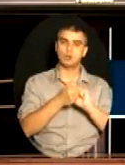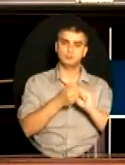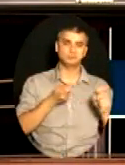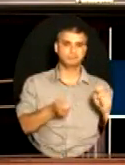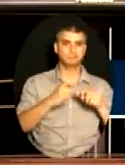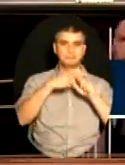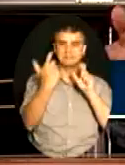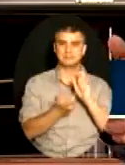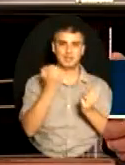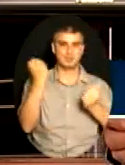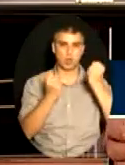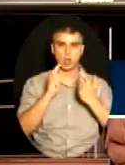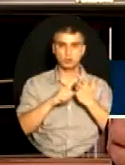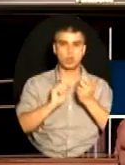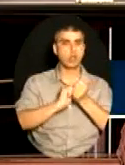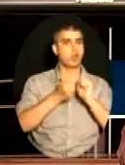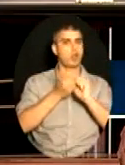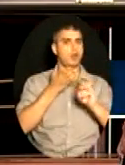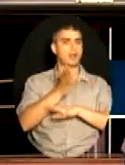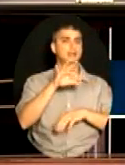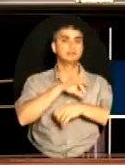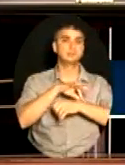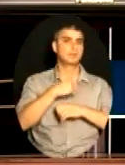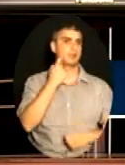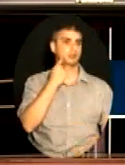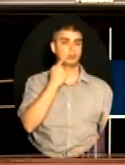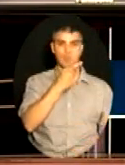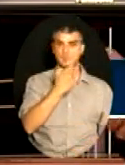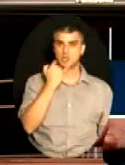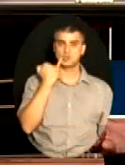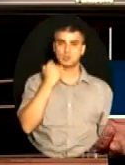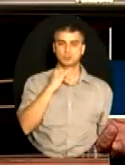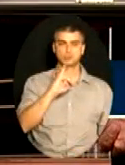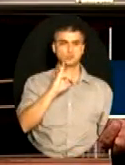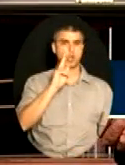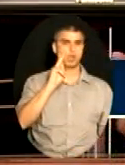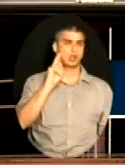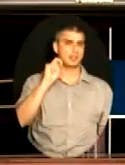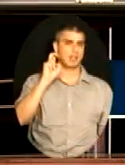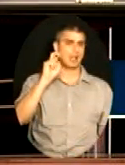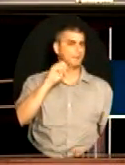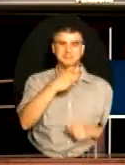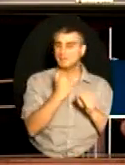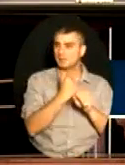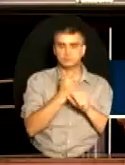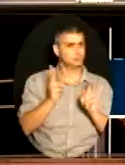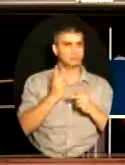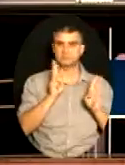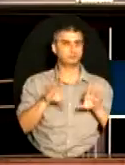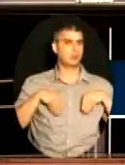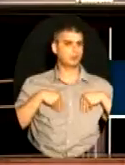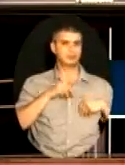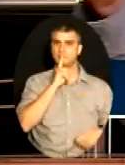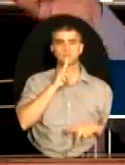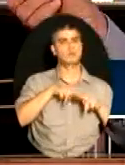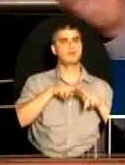ניקוף צמיגים, או להיכנס למרפאת שיניים ביוקנעם. זה מעשים שאי אפשר לעבור לסדר היום, ואחר